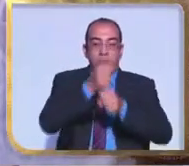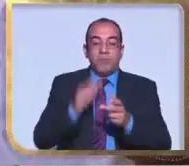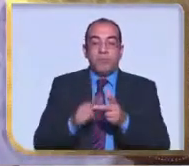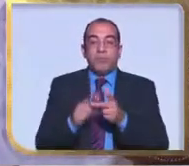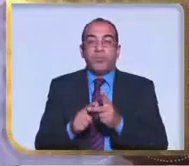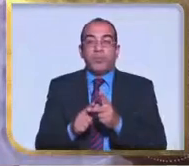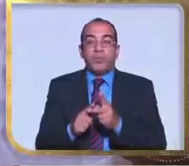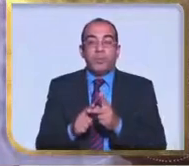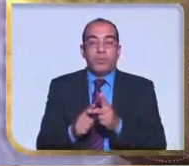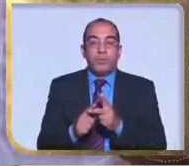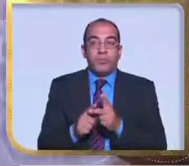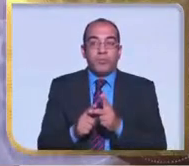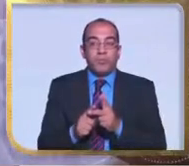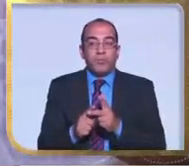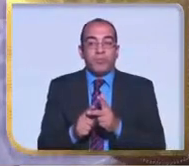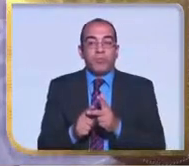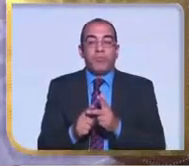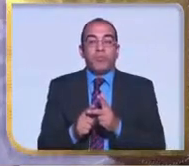لوح محفوظ،